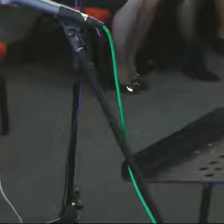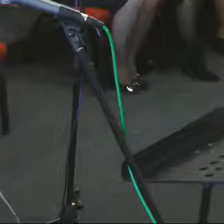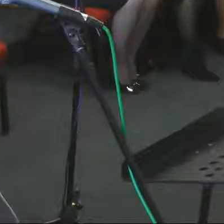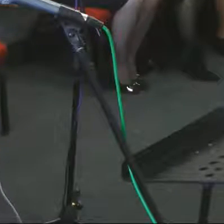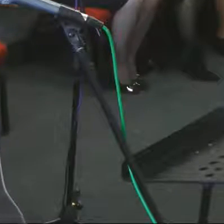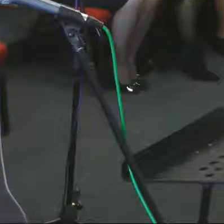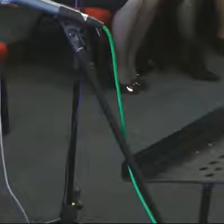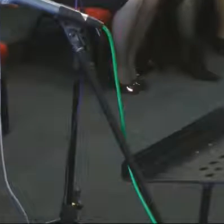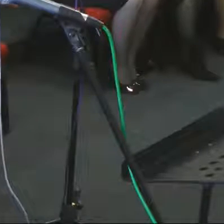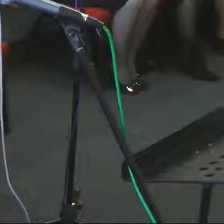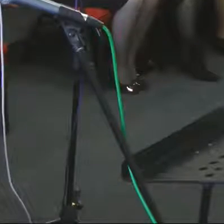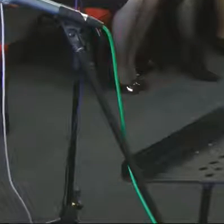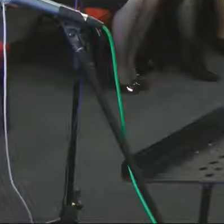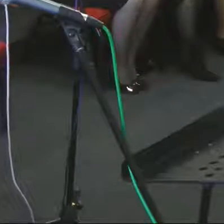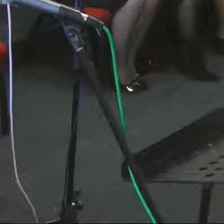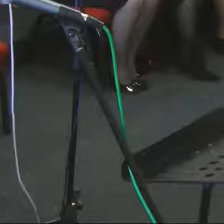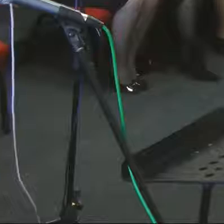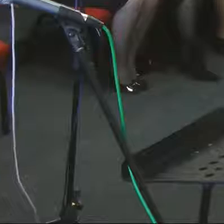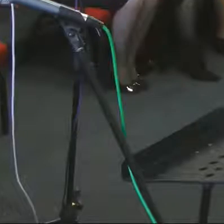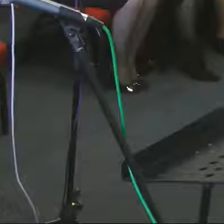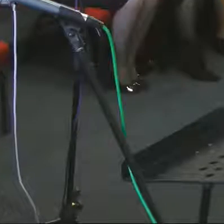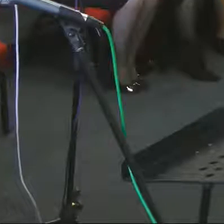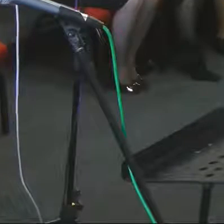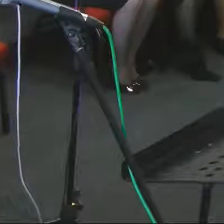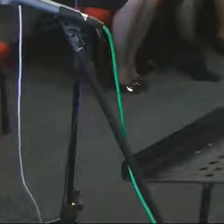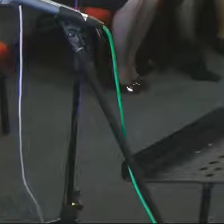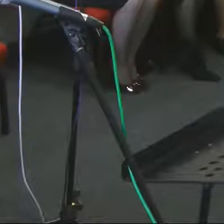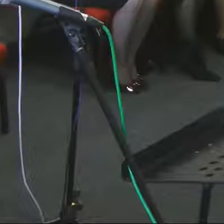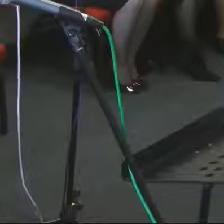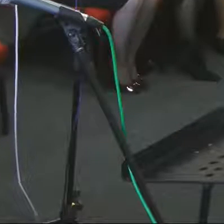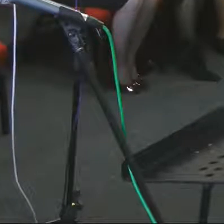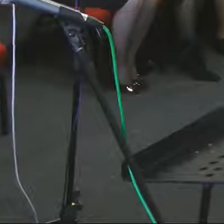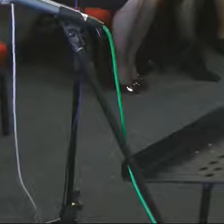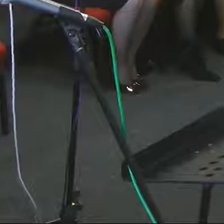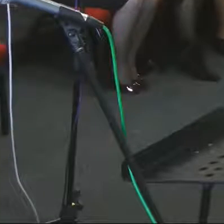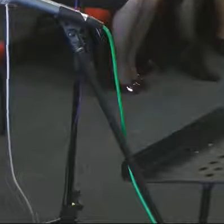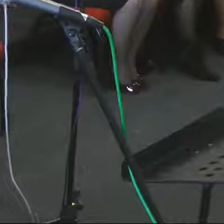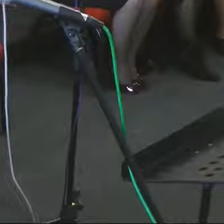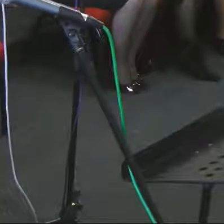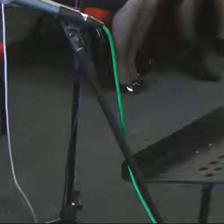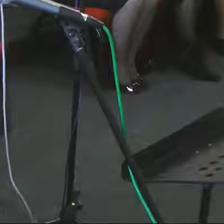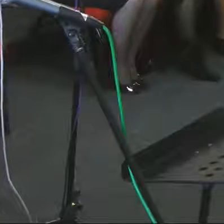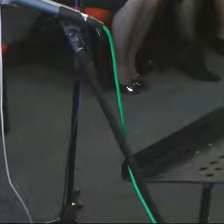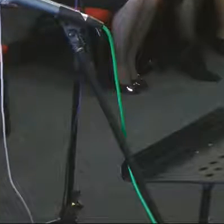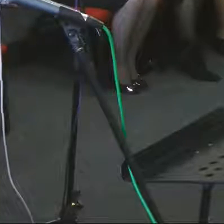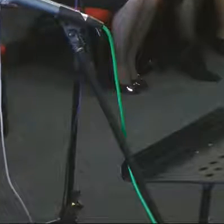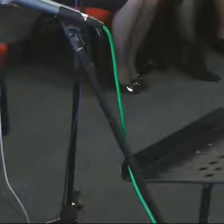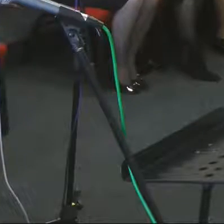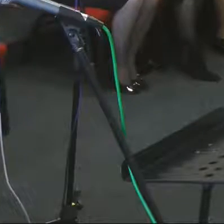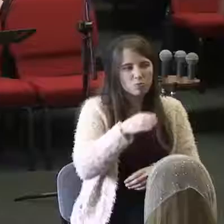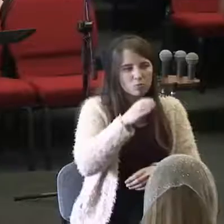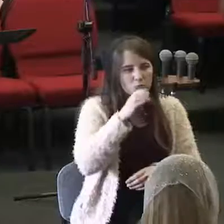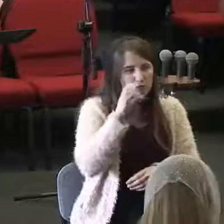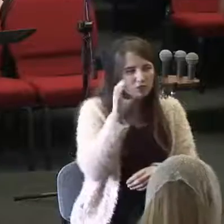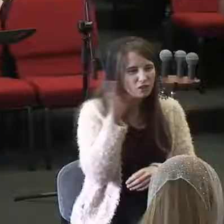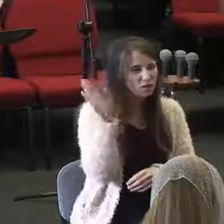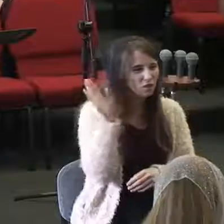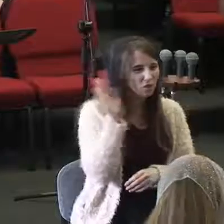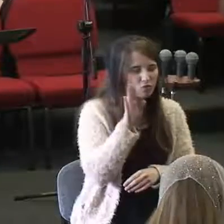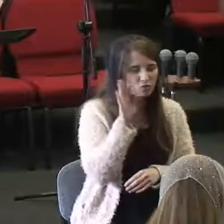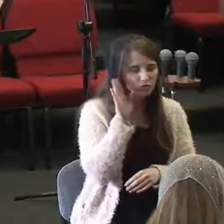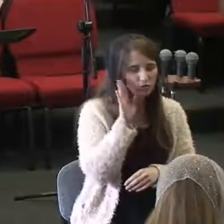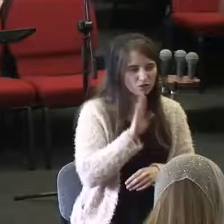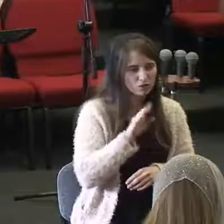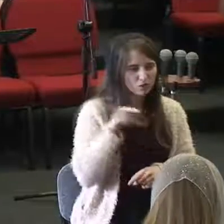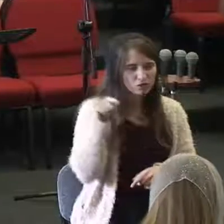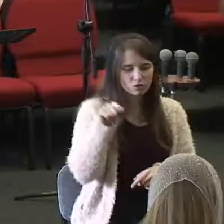слова, мов їди, мов подорожні в літню днину напитися земної води. Тоді від моря і